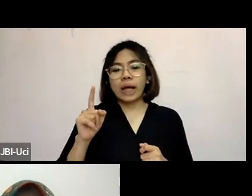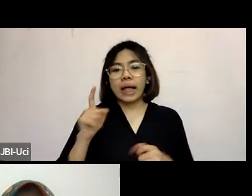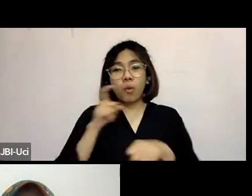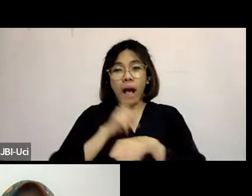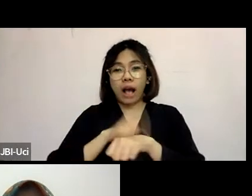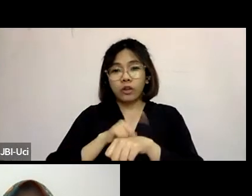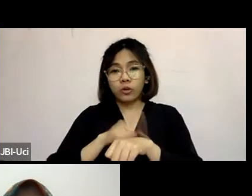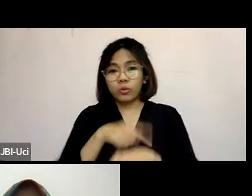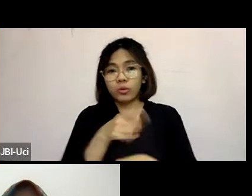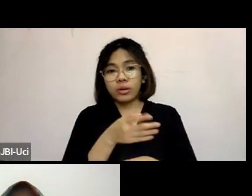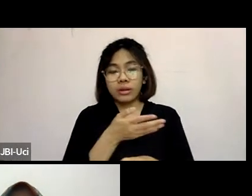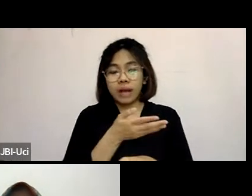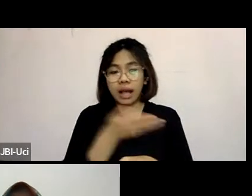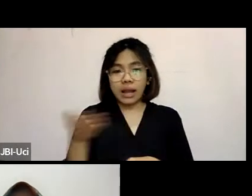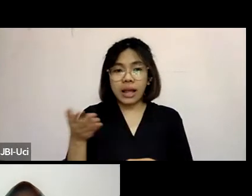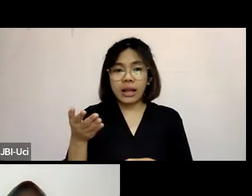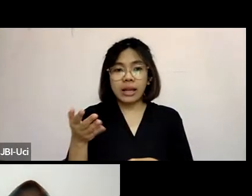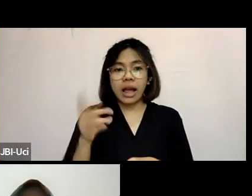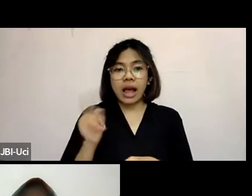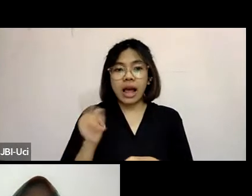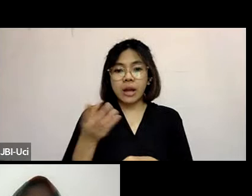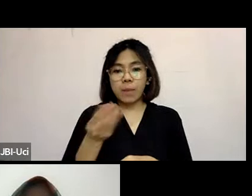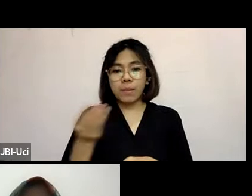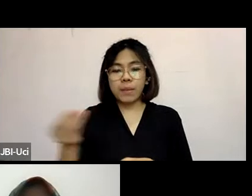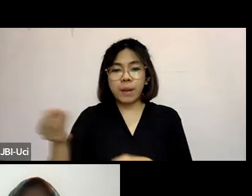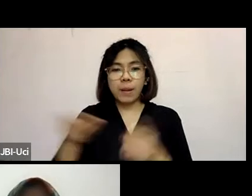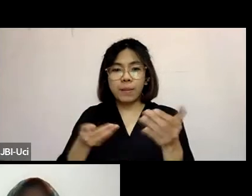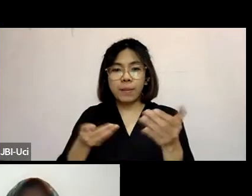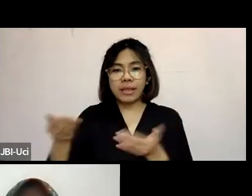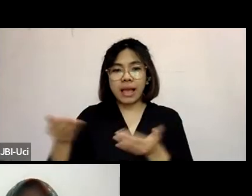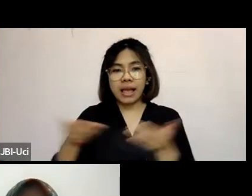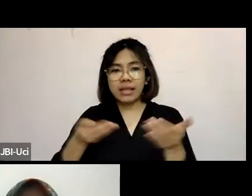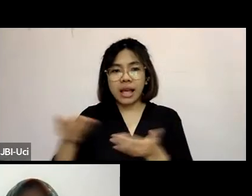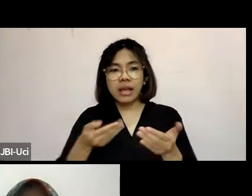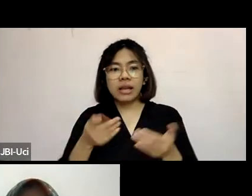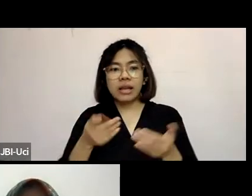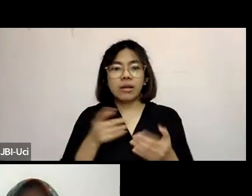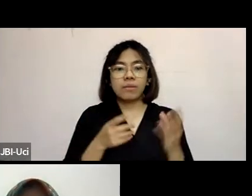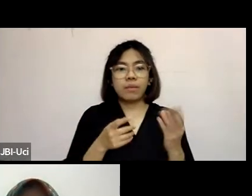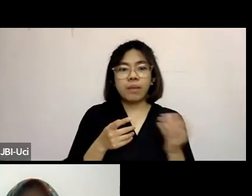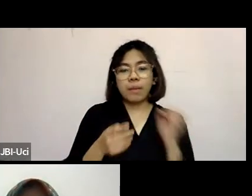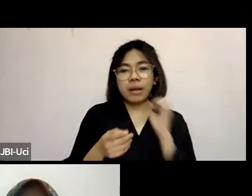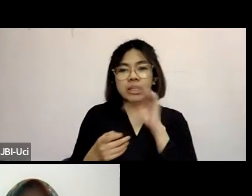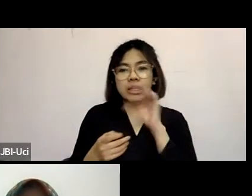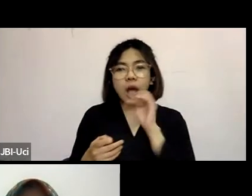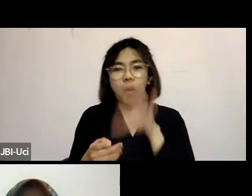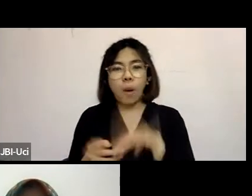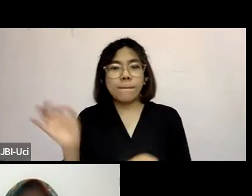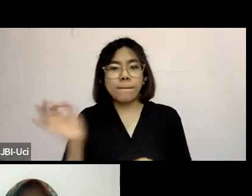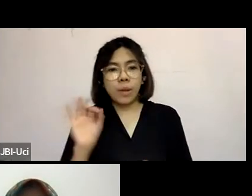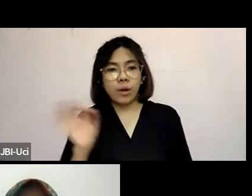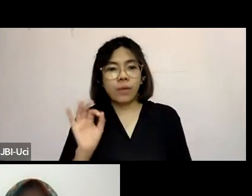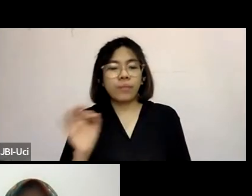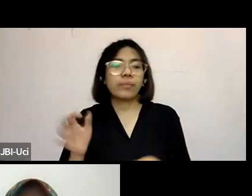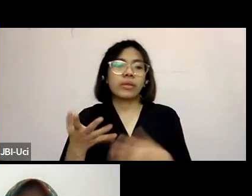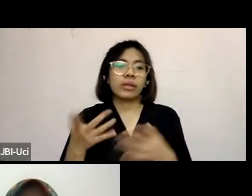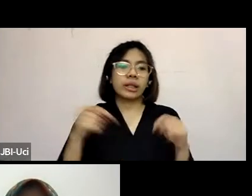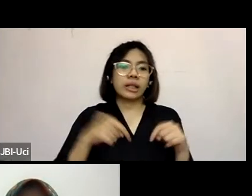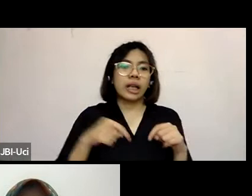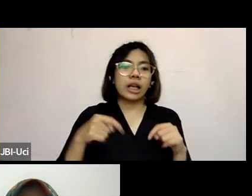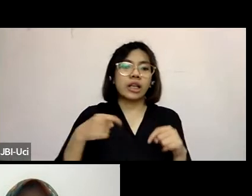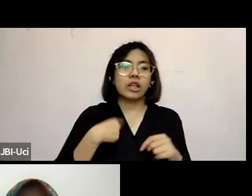menanggapi beberapa pertanyaan yang belum terjawab walaupun sebetulnya tidak terlalu banyak ya saya akan bacakan satu